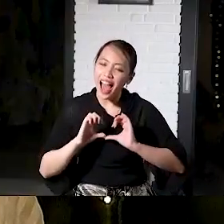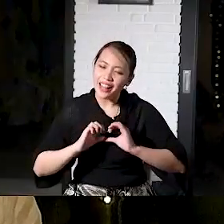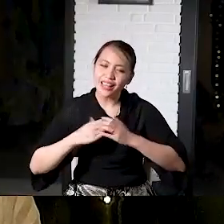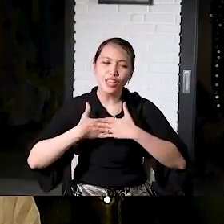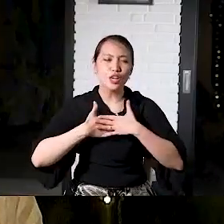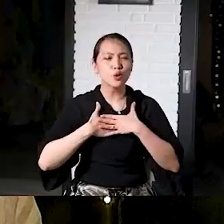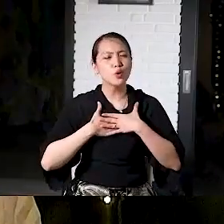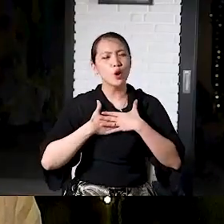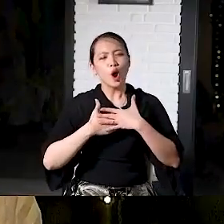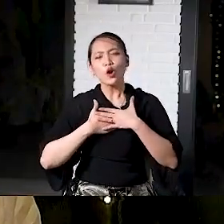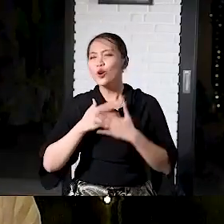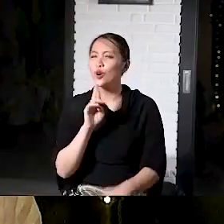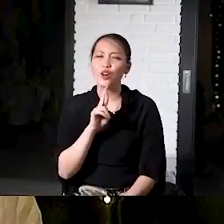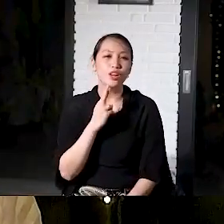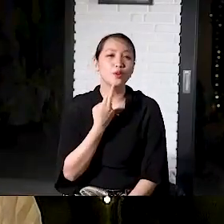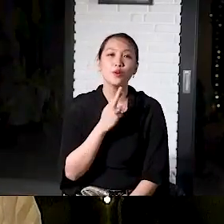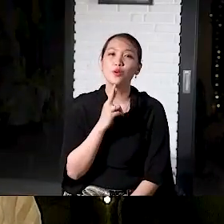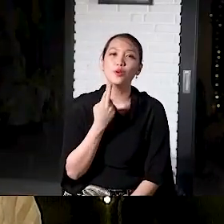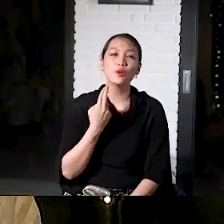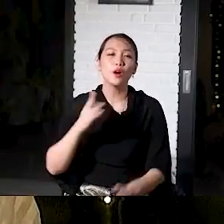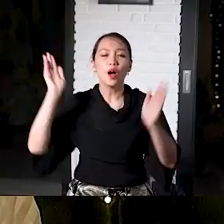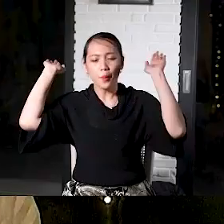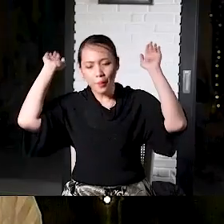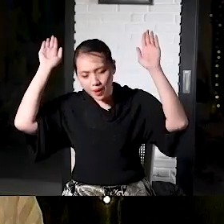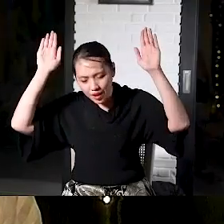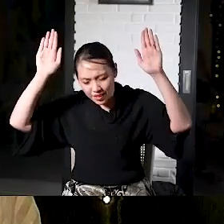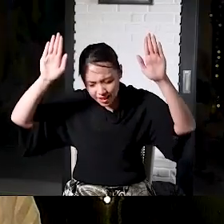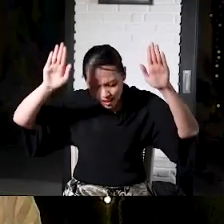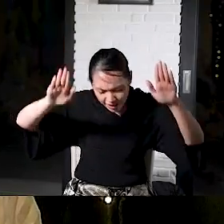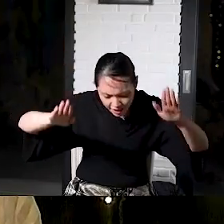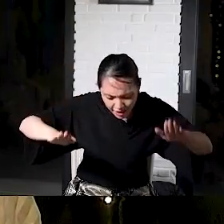hasrat hatiku， kuritu